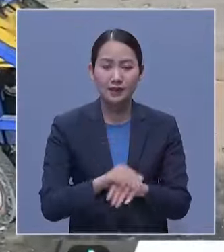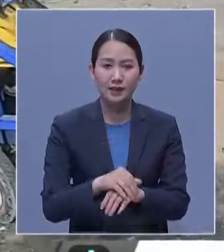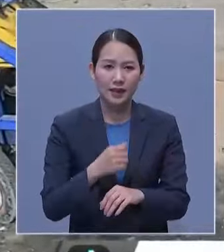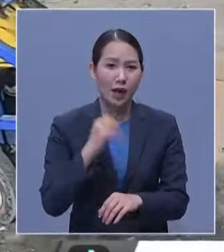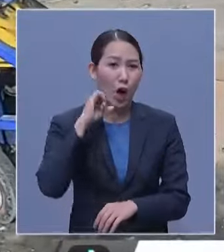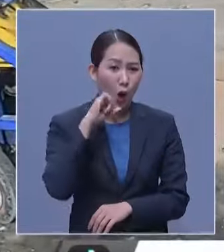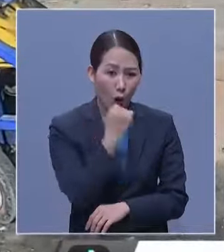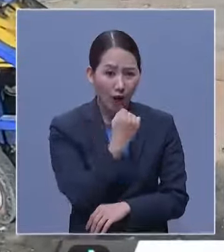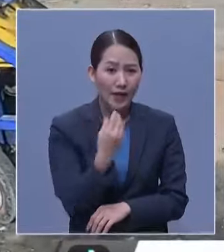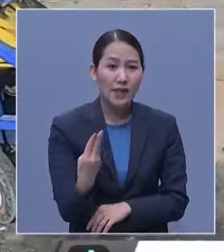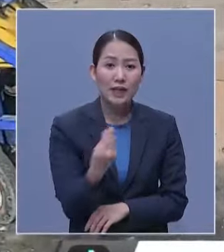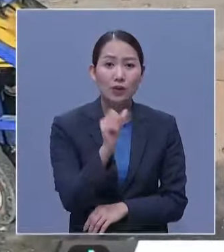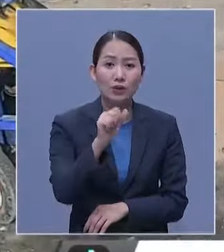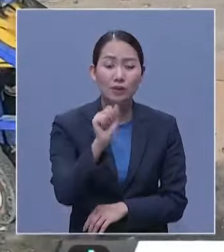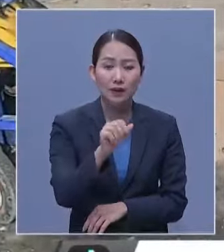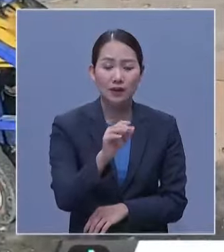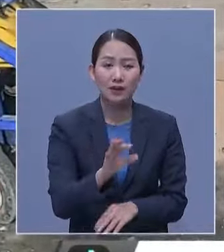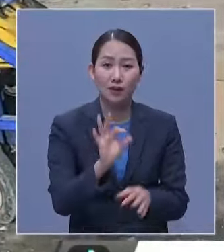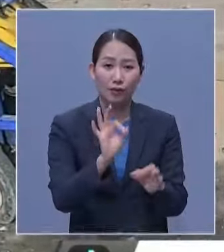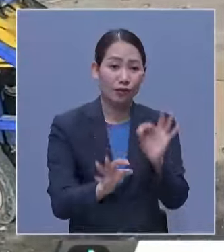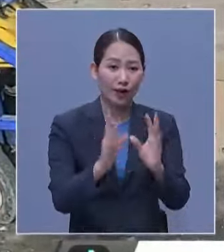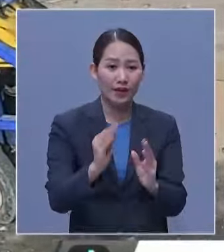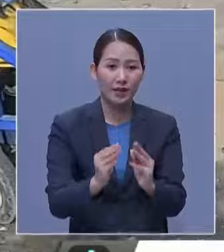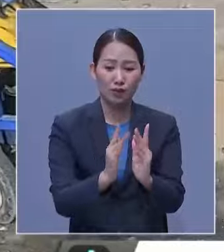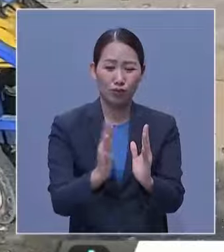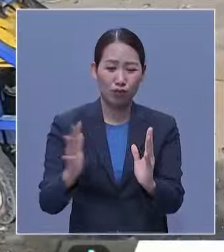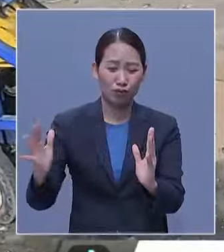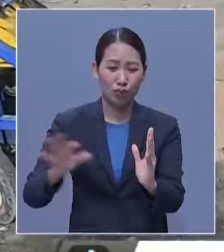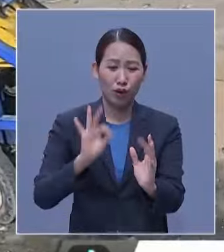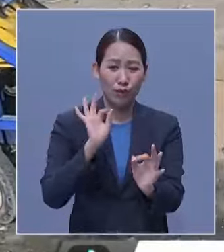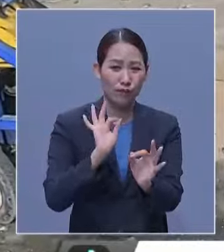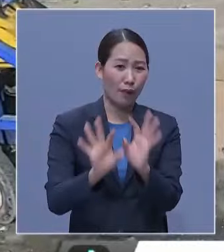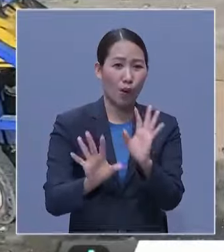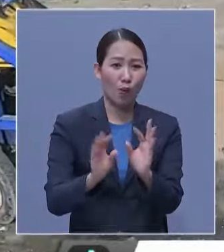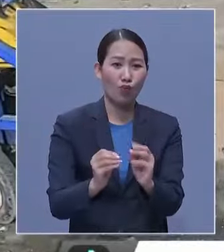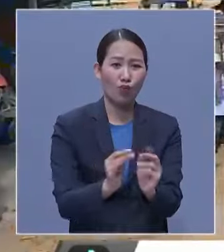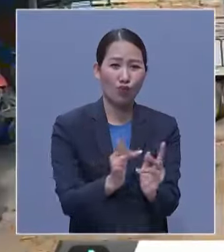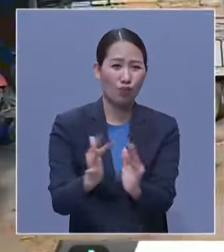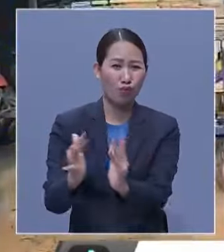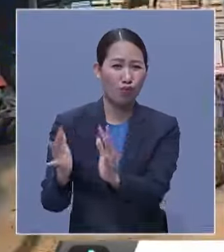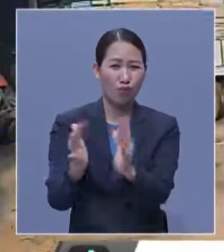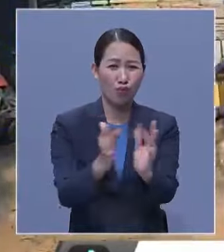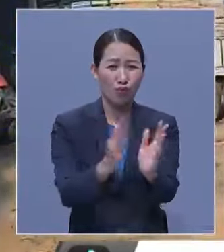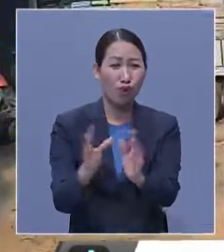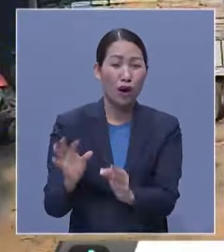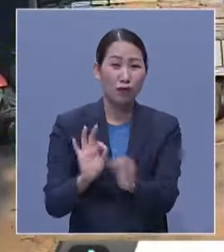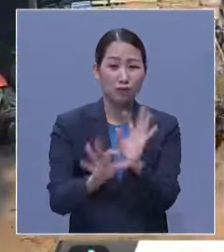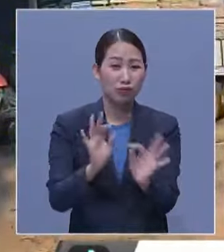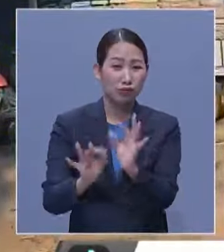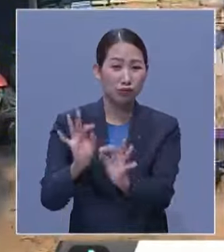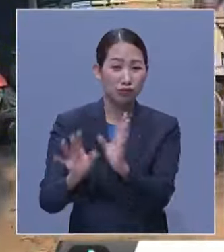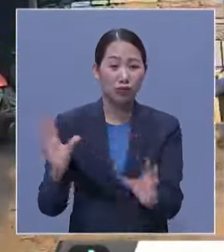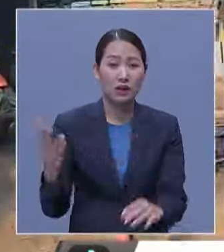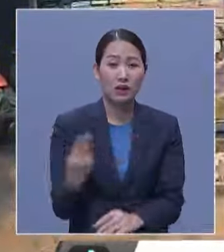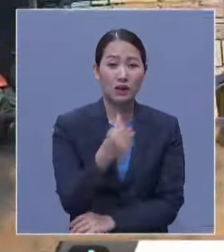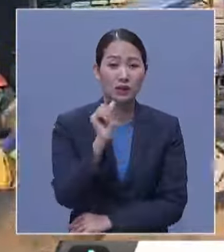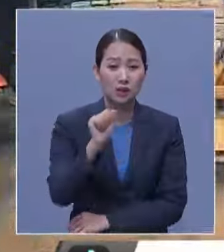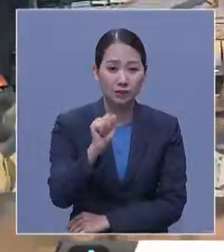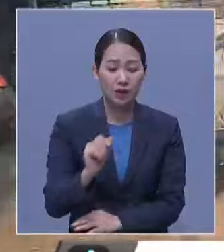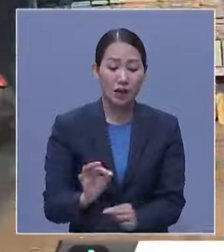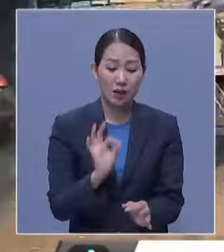มันเร็วขนาดนี้สมมตนน่ะสิเห็นเกษตรกรที่เผาไร่อ้อยอ่ะมันก็จะลุกลามไปทั่วแล้วอะไรตามมาฟัน